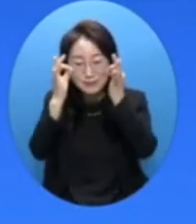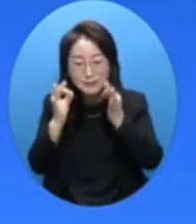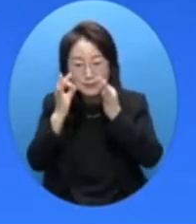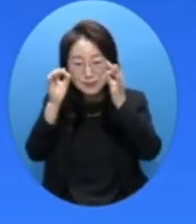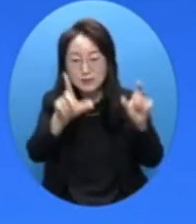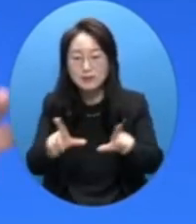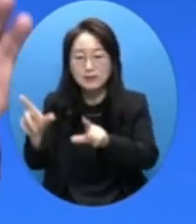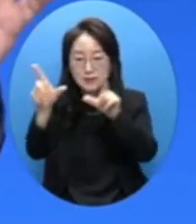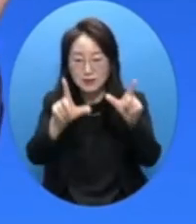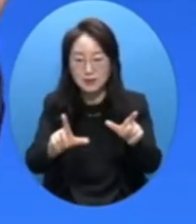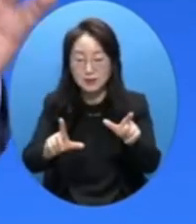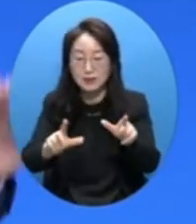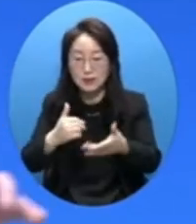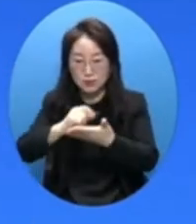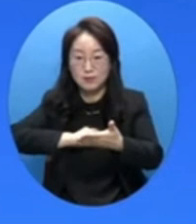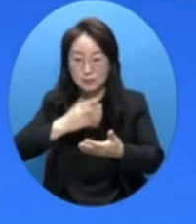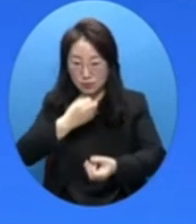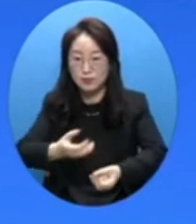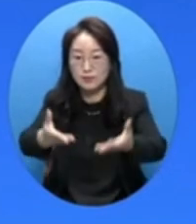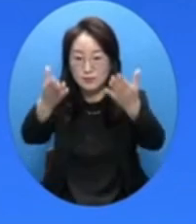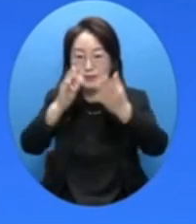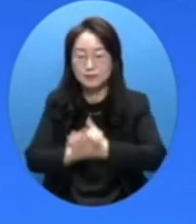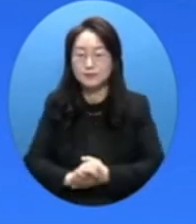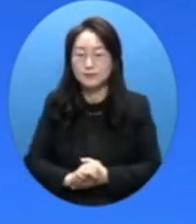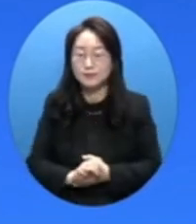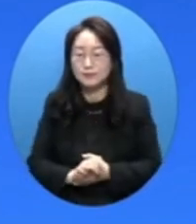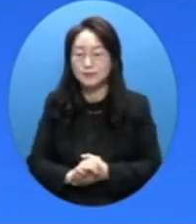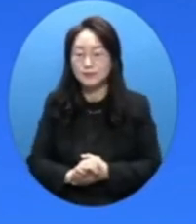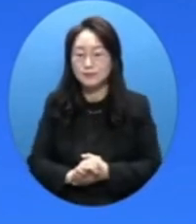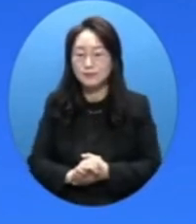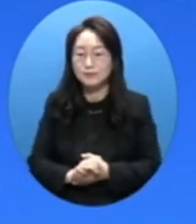삶을 살아가는 여름보다 되기를 주님의 이름으로 축원합니다